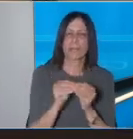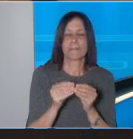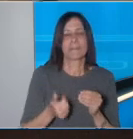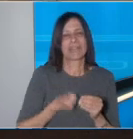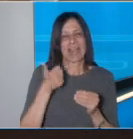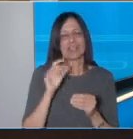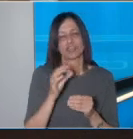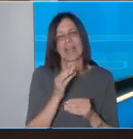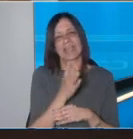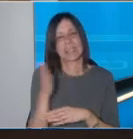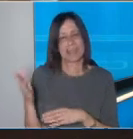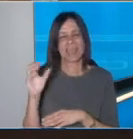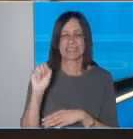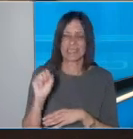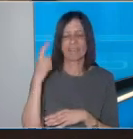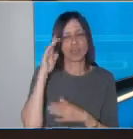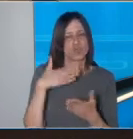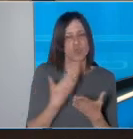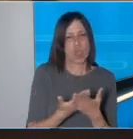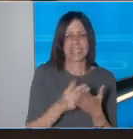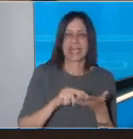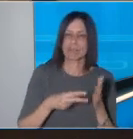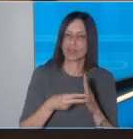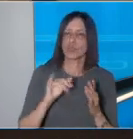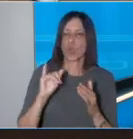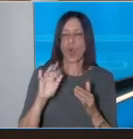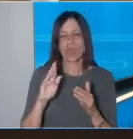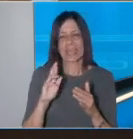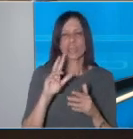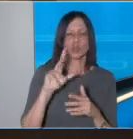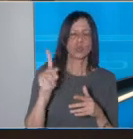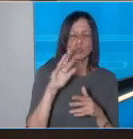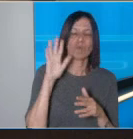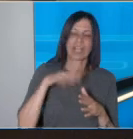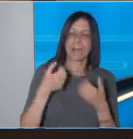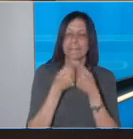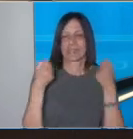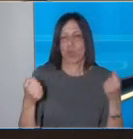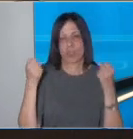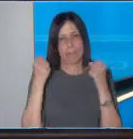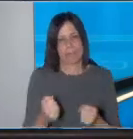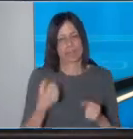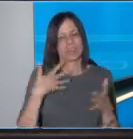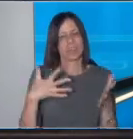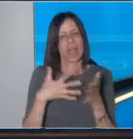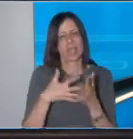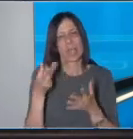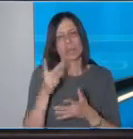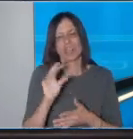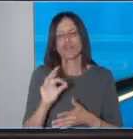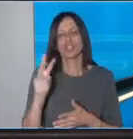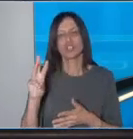שתהיה העורכת שלנו כאן, והיועץ האסטרטגי רונן צור, וגם על המתיחות הביטחונית ותחקיר מותה של שירין אבו